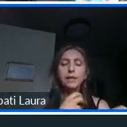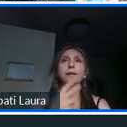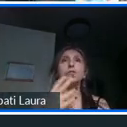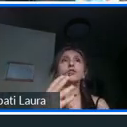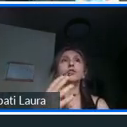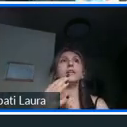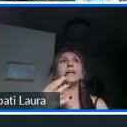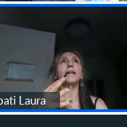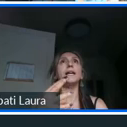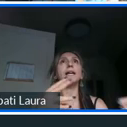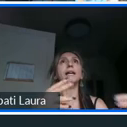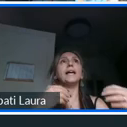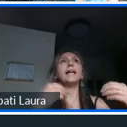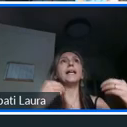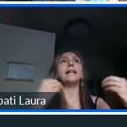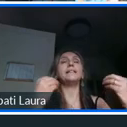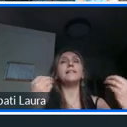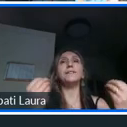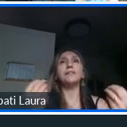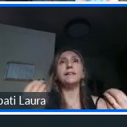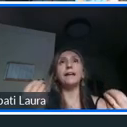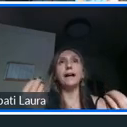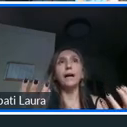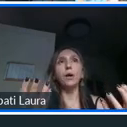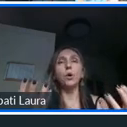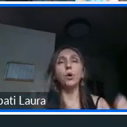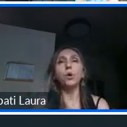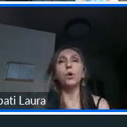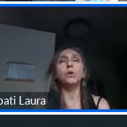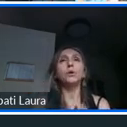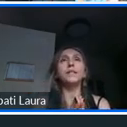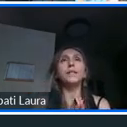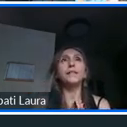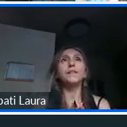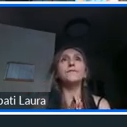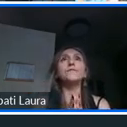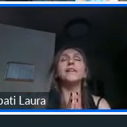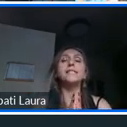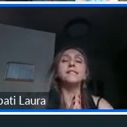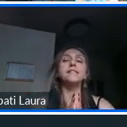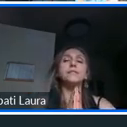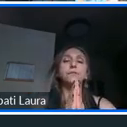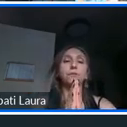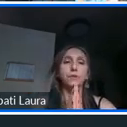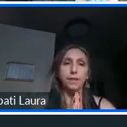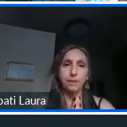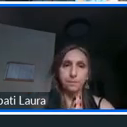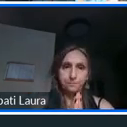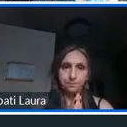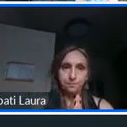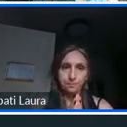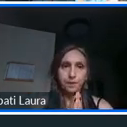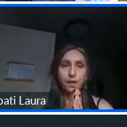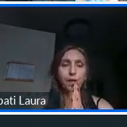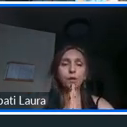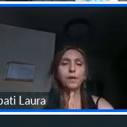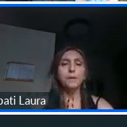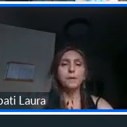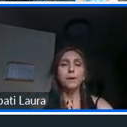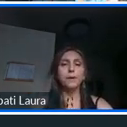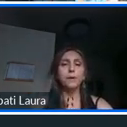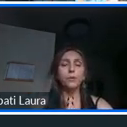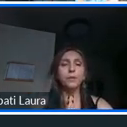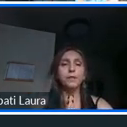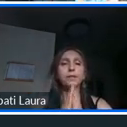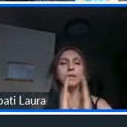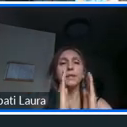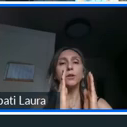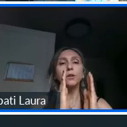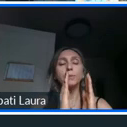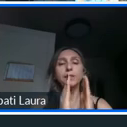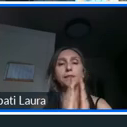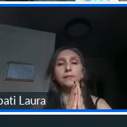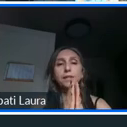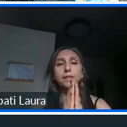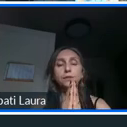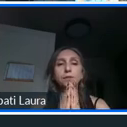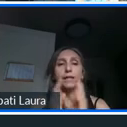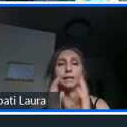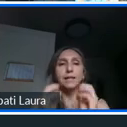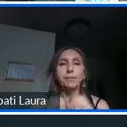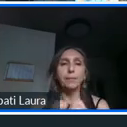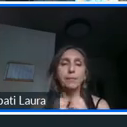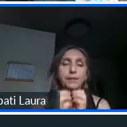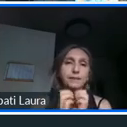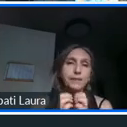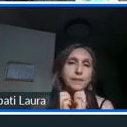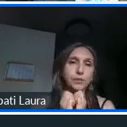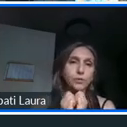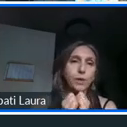proteggere ciò che è creatività o invenzione. Quindi l'obiettivo della